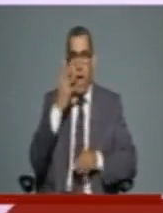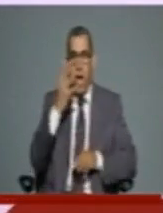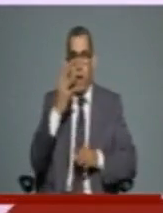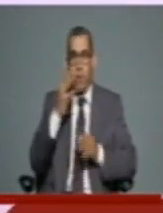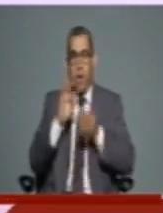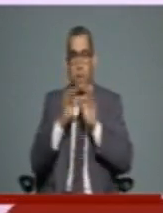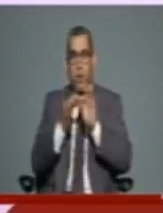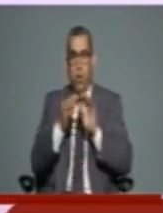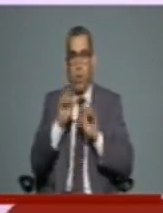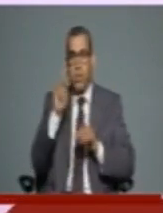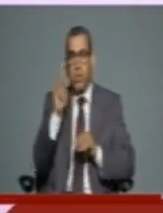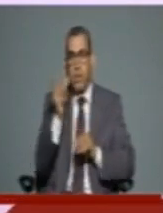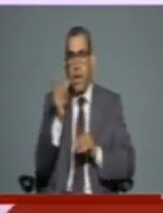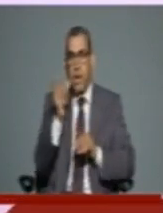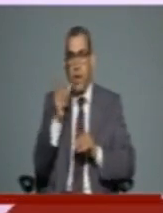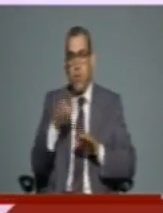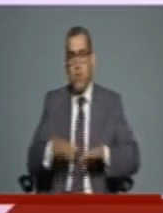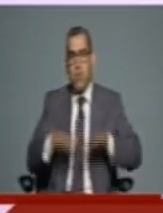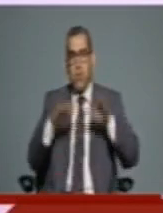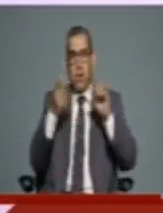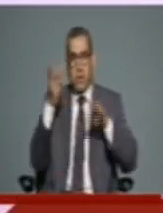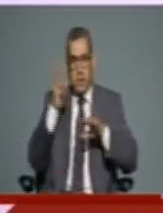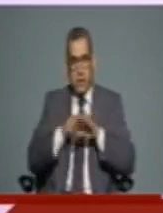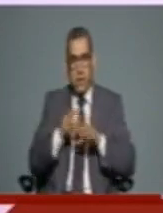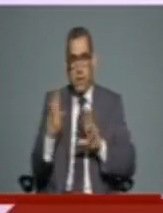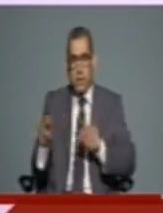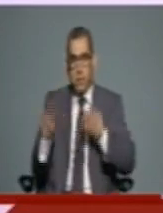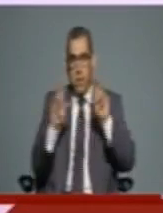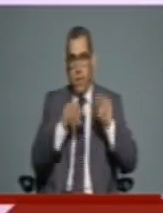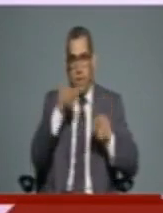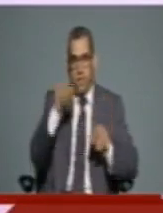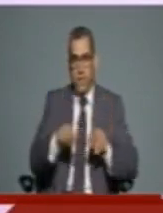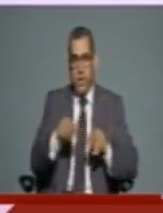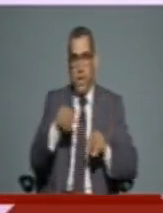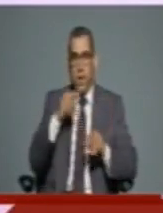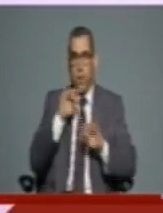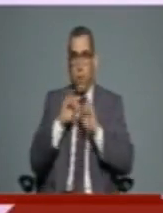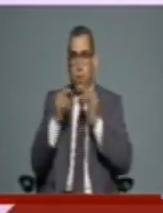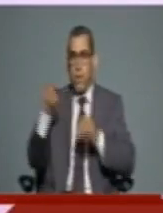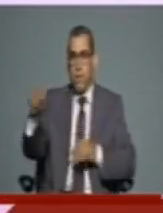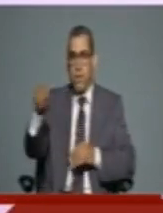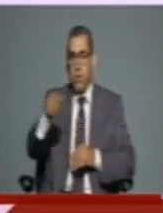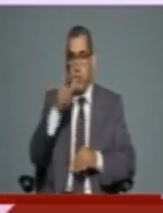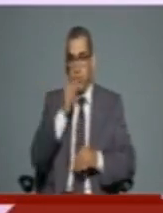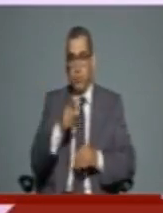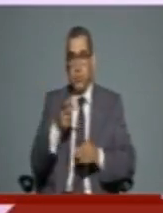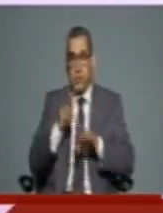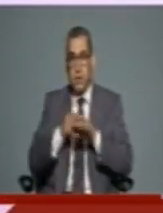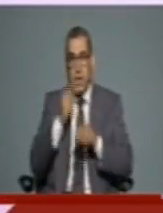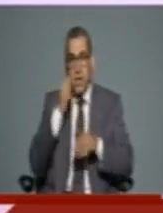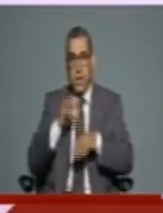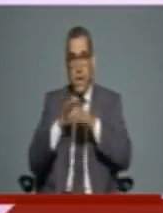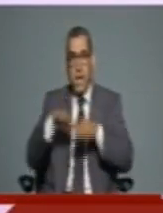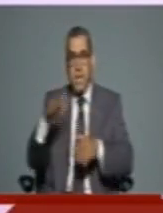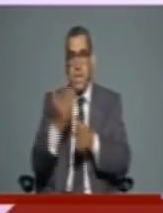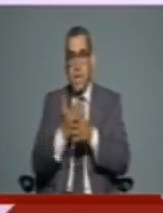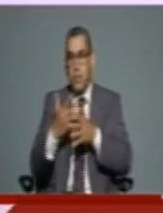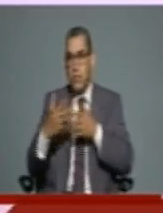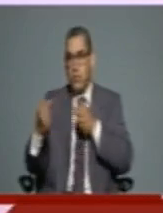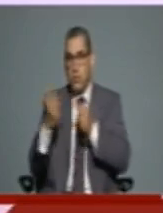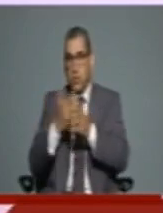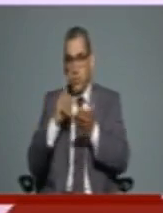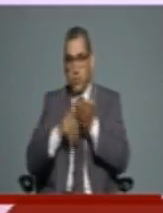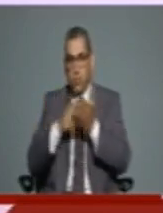4 مليون طن، وهناك مثلهم في المجتمع مع الناس لسبب واقعي